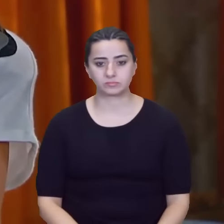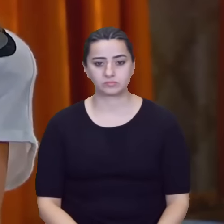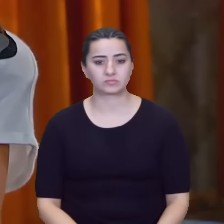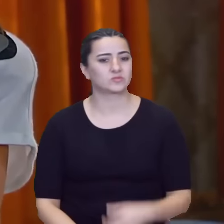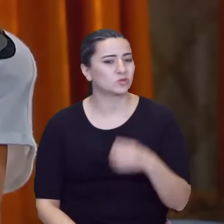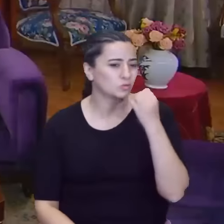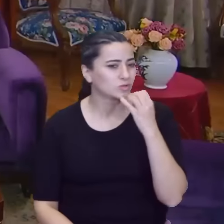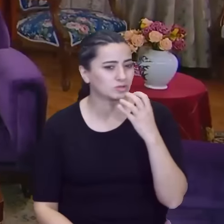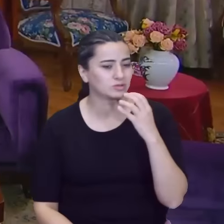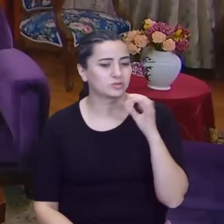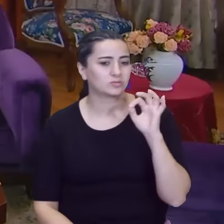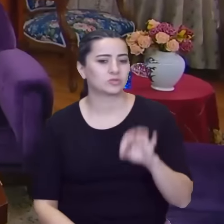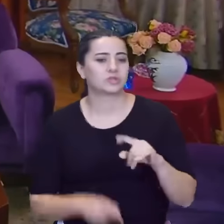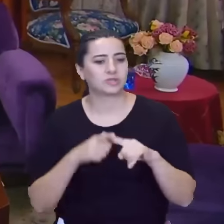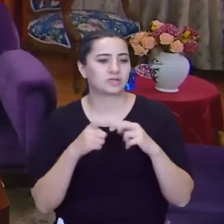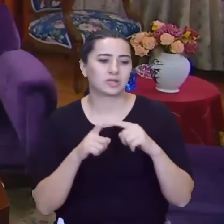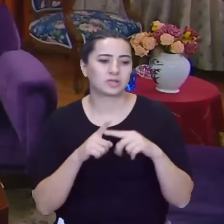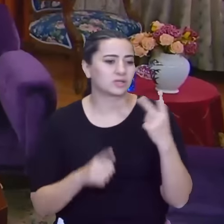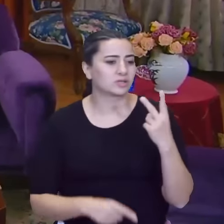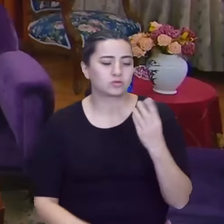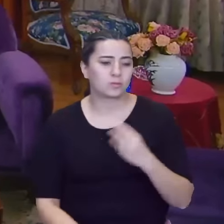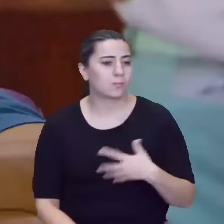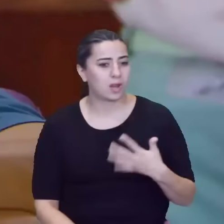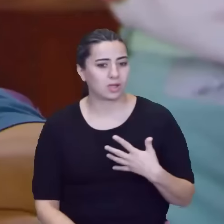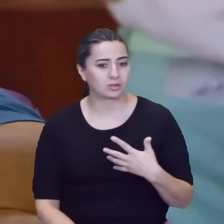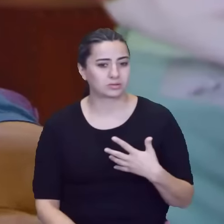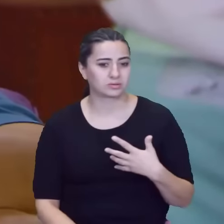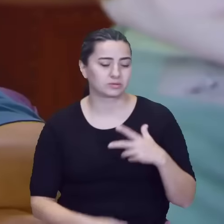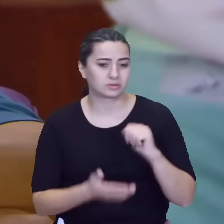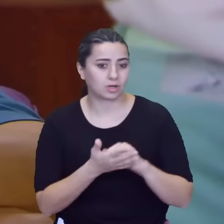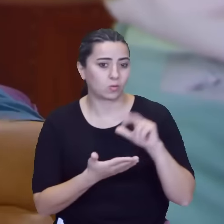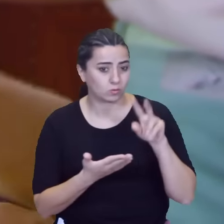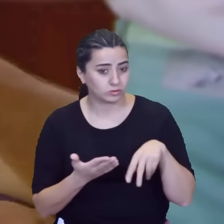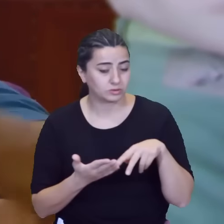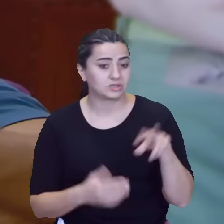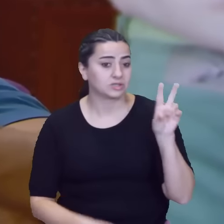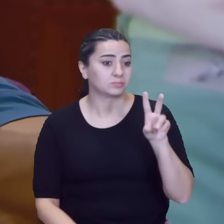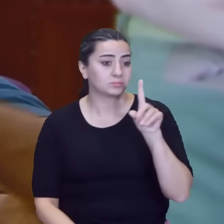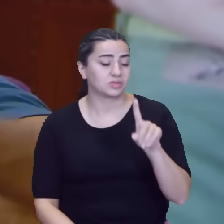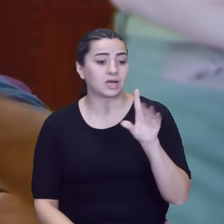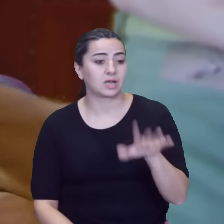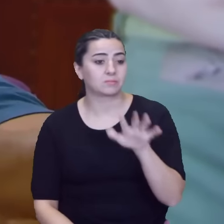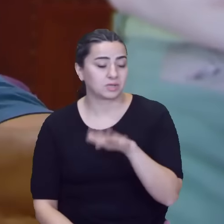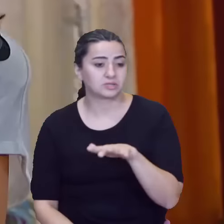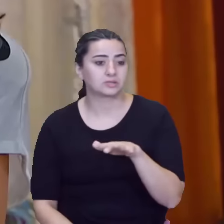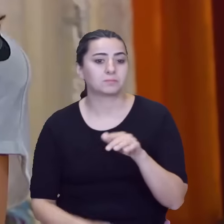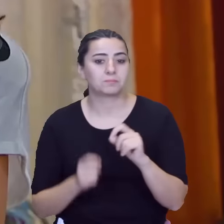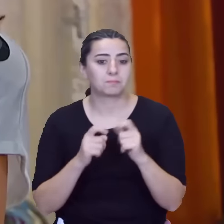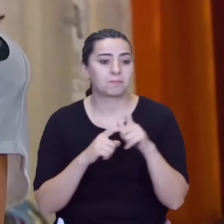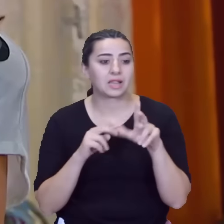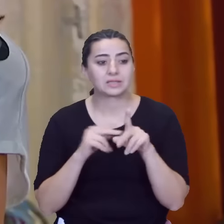Ya Gülden, ben bu TRT2 yayınını çok merak ediyorum ya. Gazetede okudum. 21.55'te Belkıs Akkale